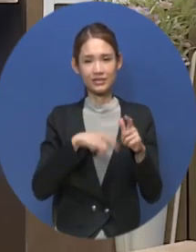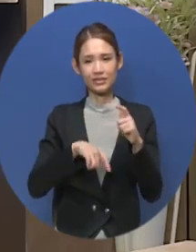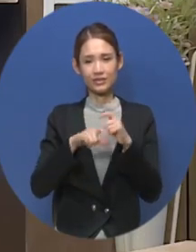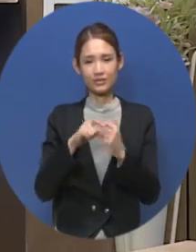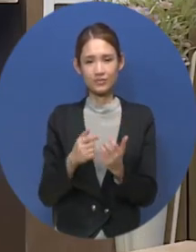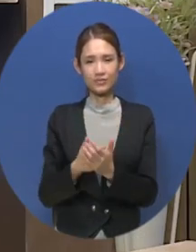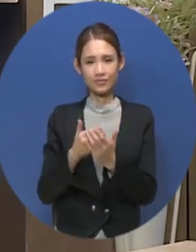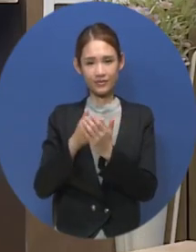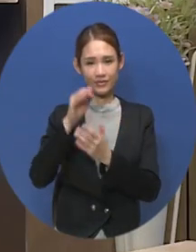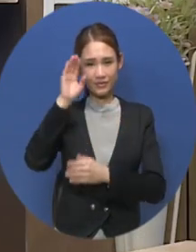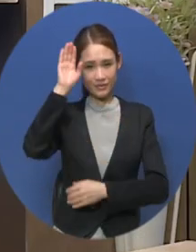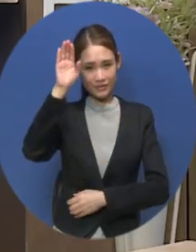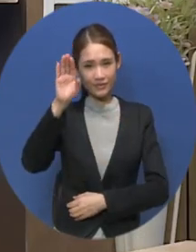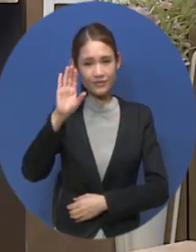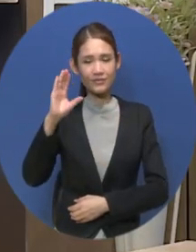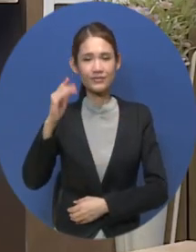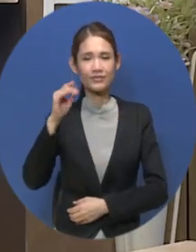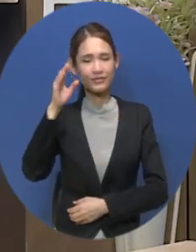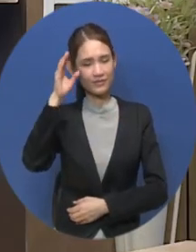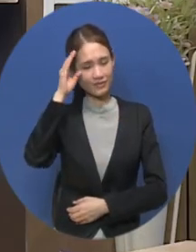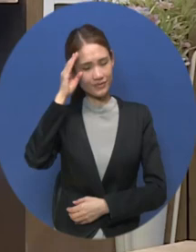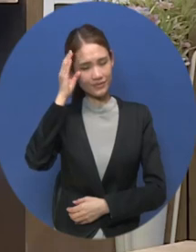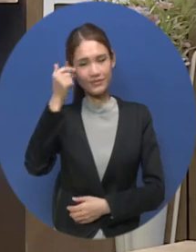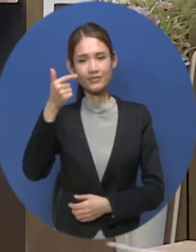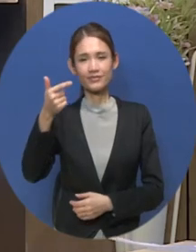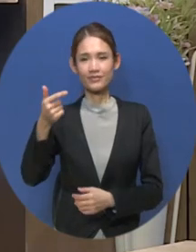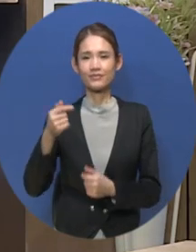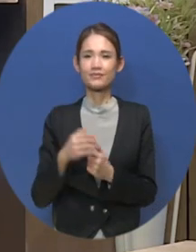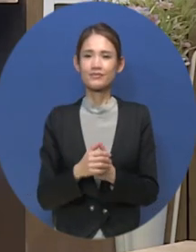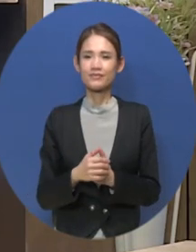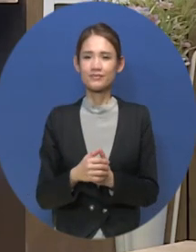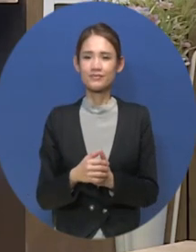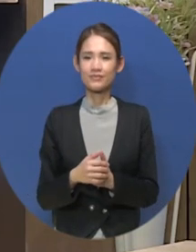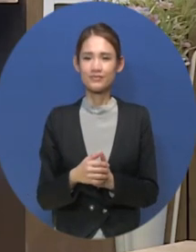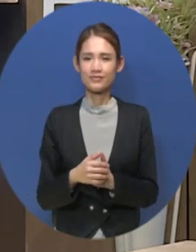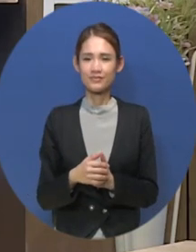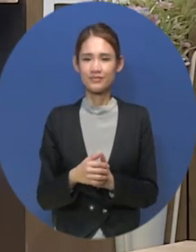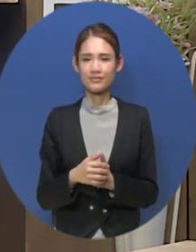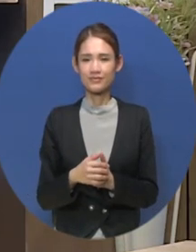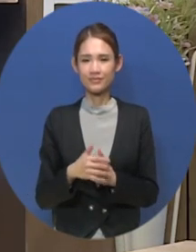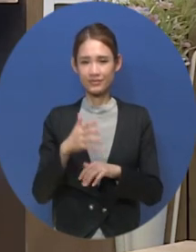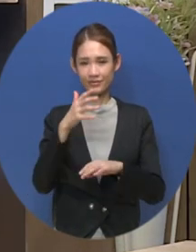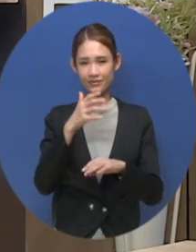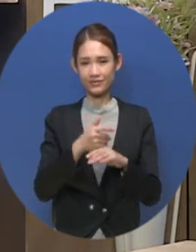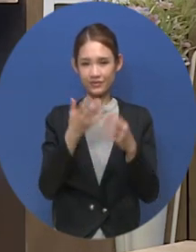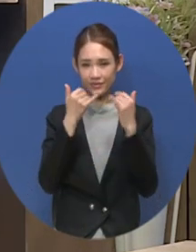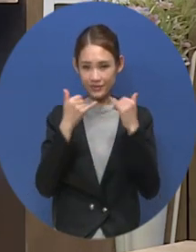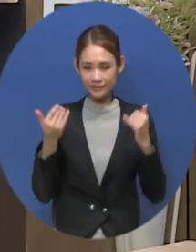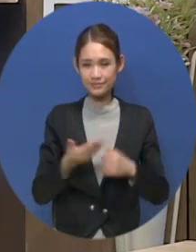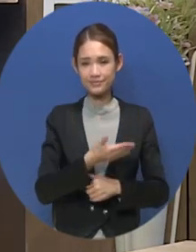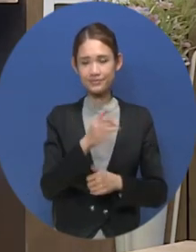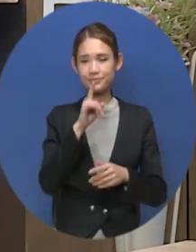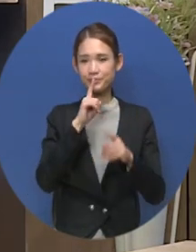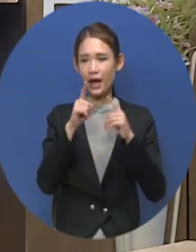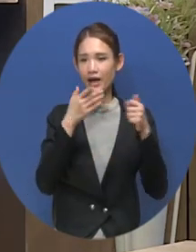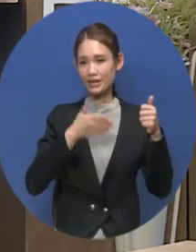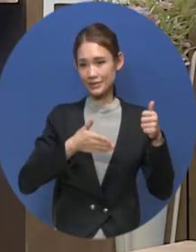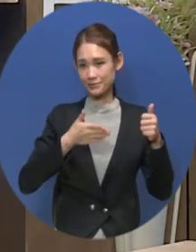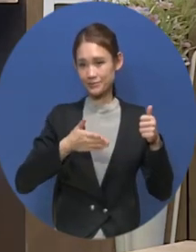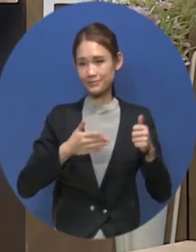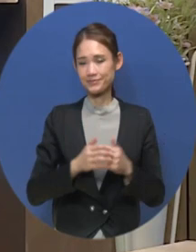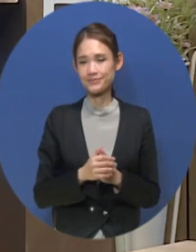체육에 더더욱 발전하는 예. 이 앞으로의 미래가 더욱더 기대가 되는데요. 그럼 마지막으로 시청자분들께 한